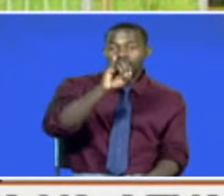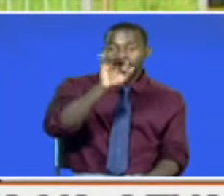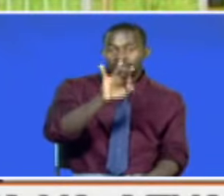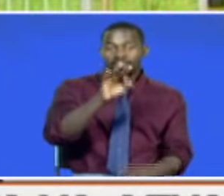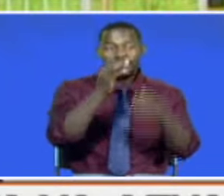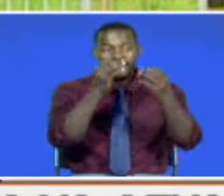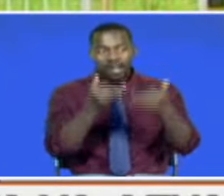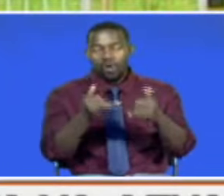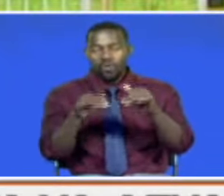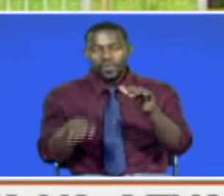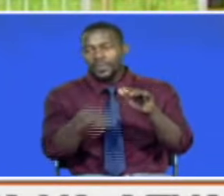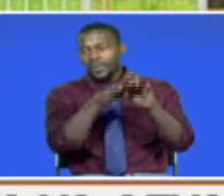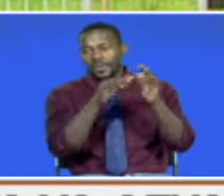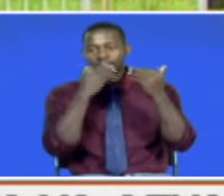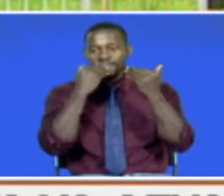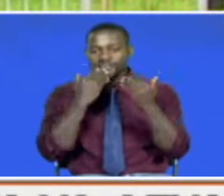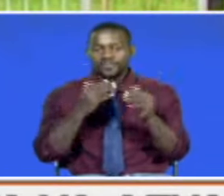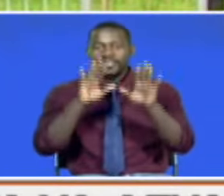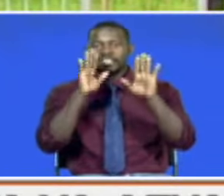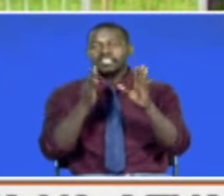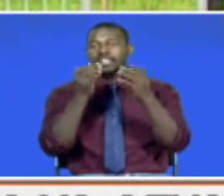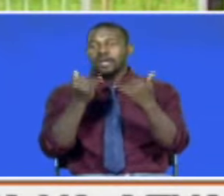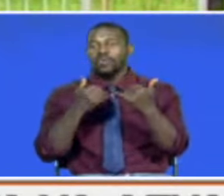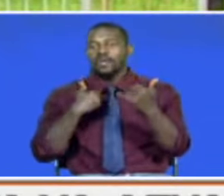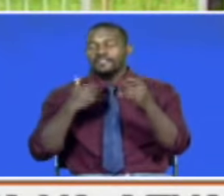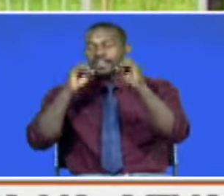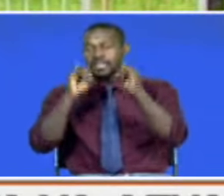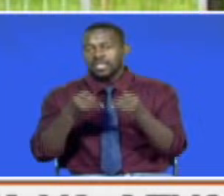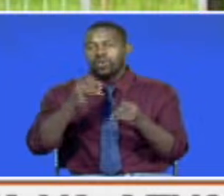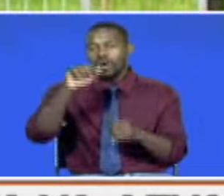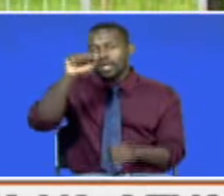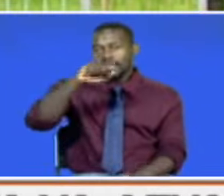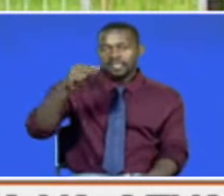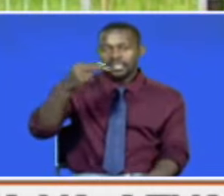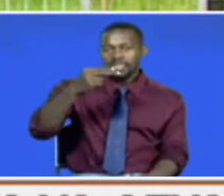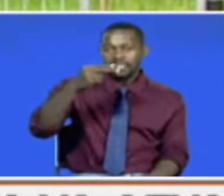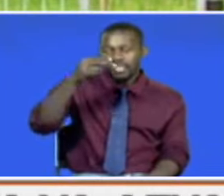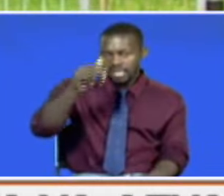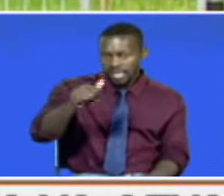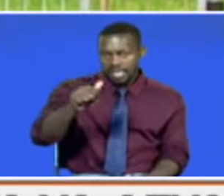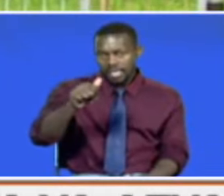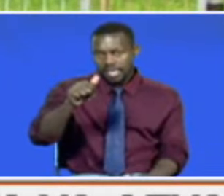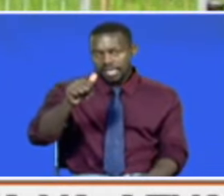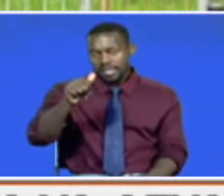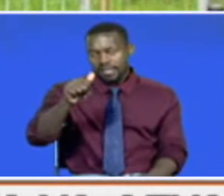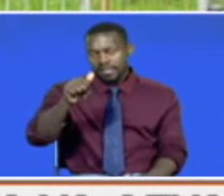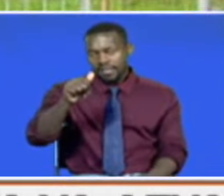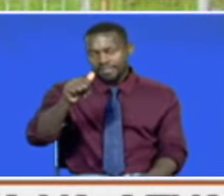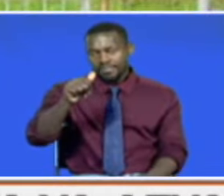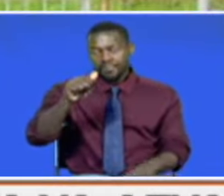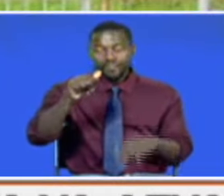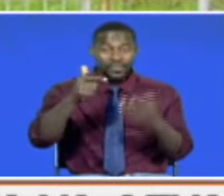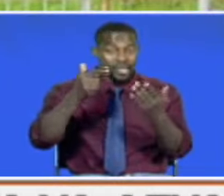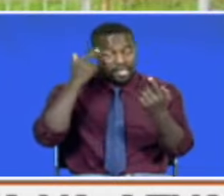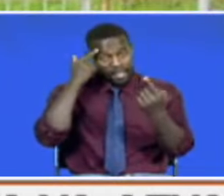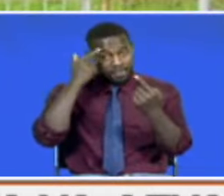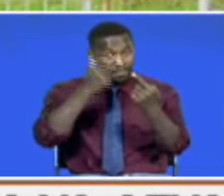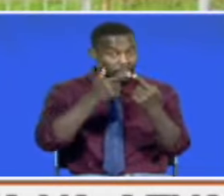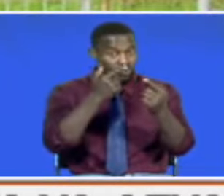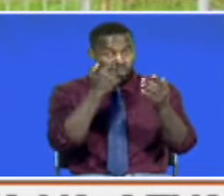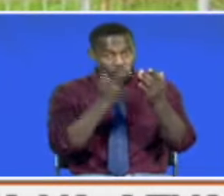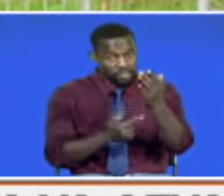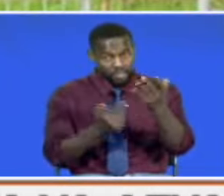imefutiliwa mbali na nafasi yake kujazwa na ile ya SHA ambayo itakuwepo kwa utatu. Madhumuni